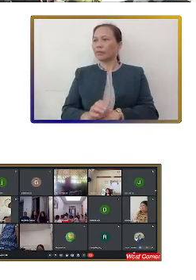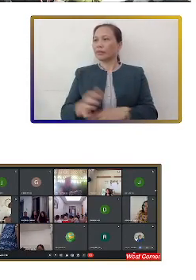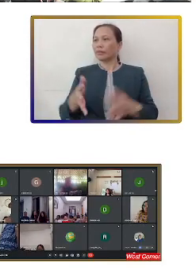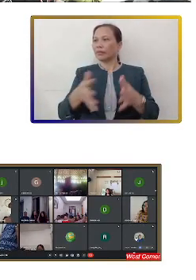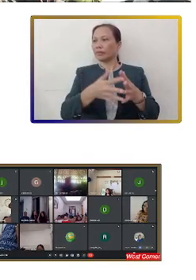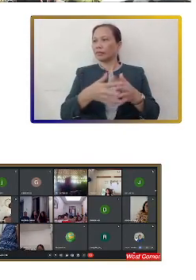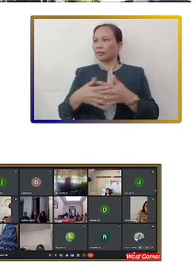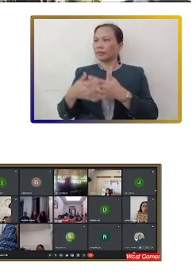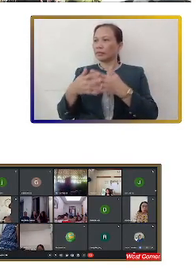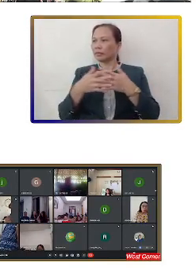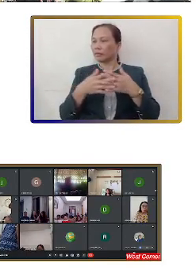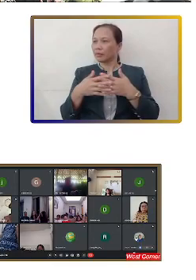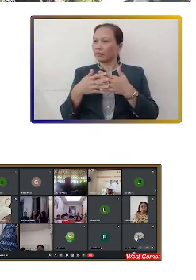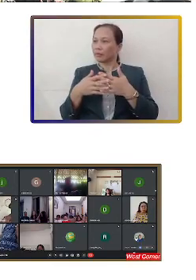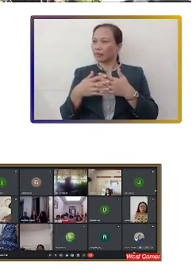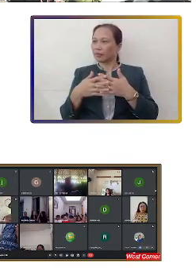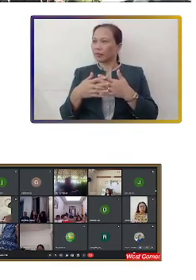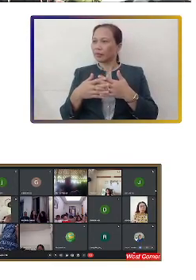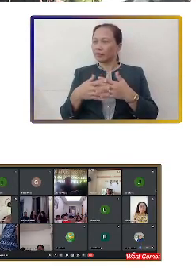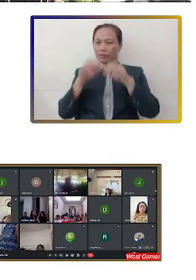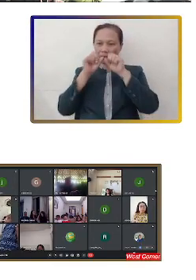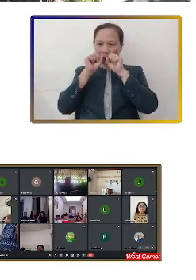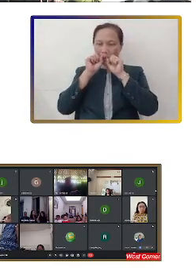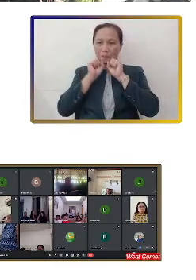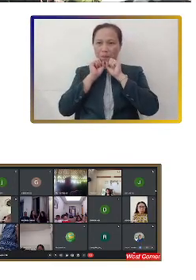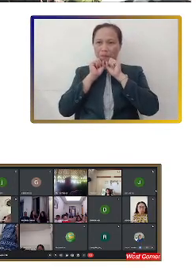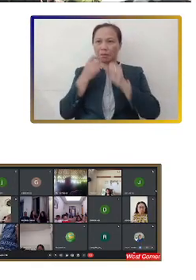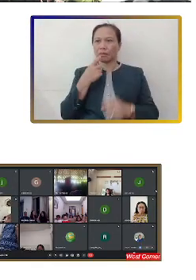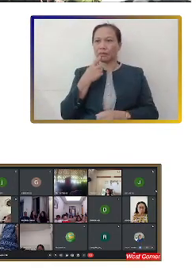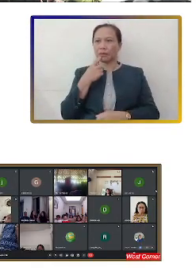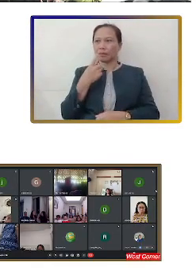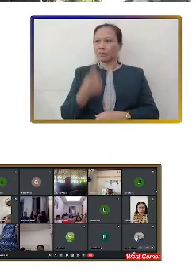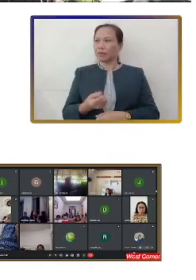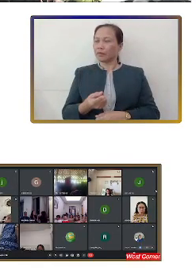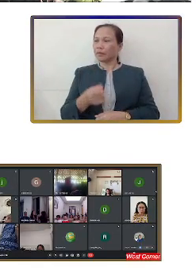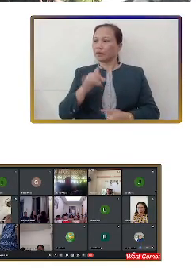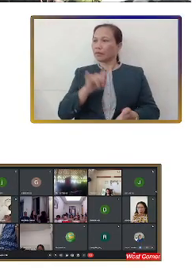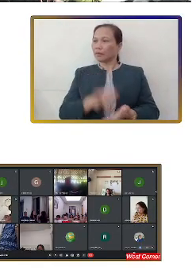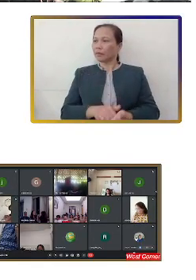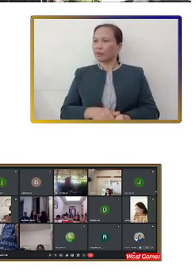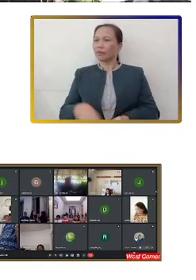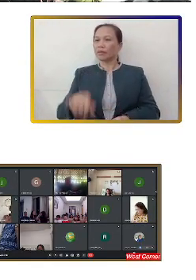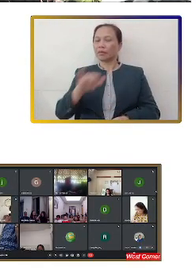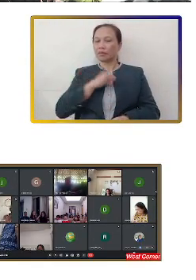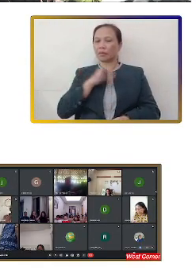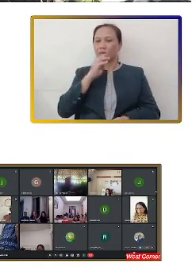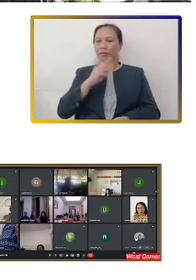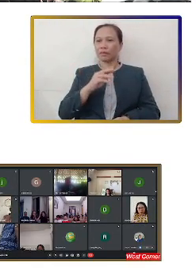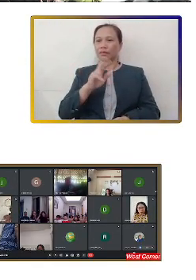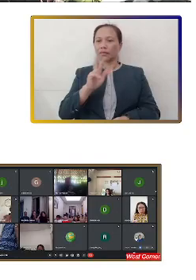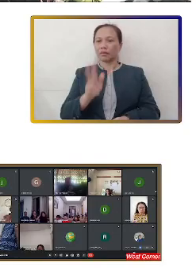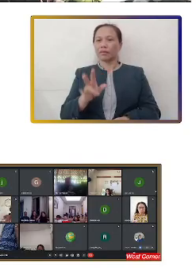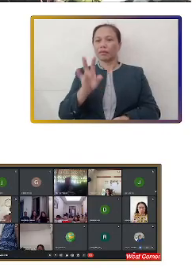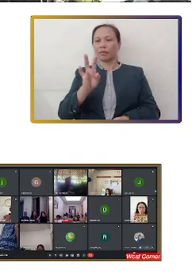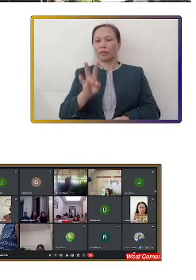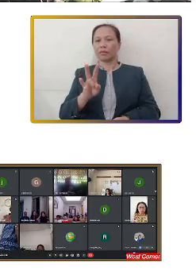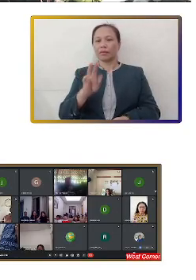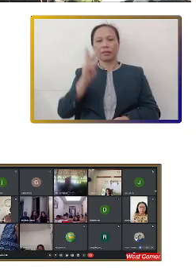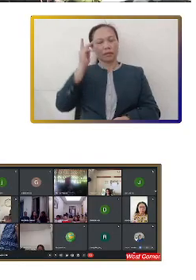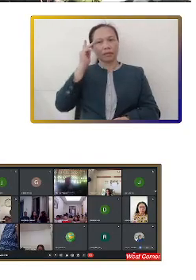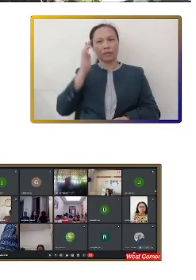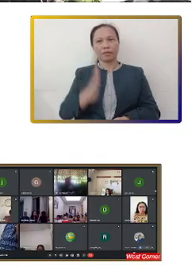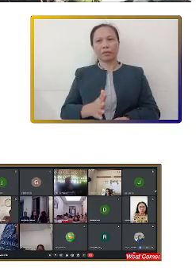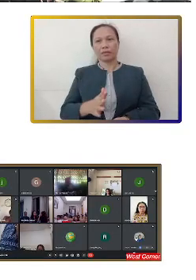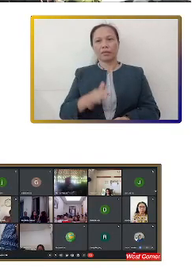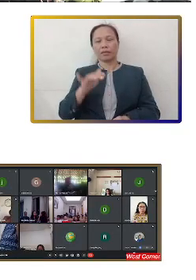Church of America. Malungkot man pong sabihin mo, kapatid, na yung nagsasabi ngayon na I am the 37th pastor of